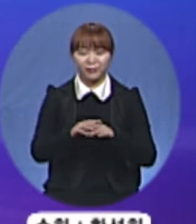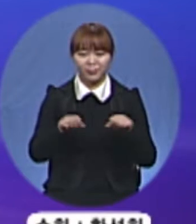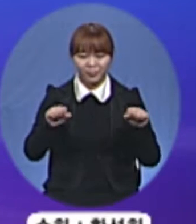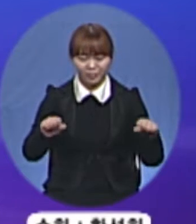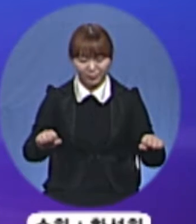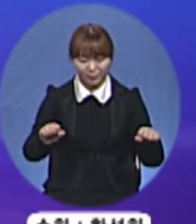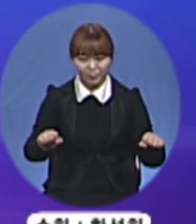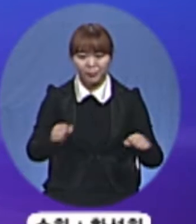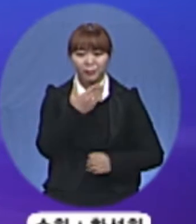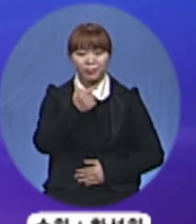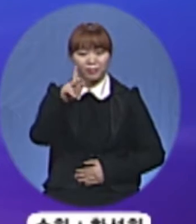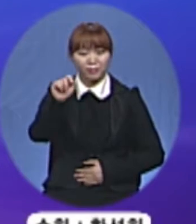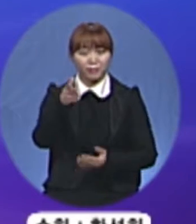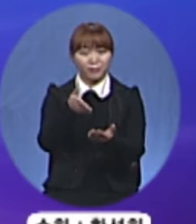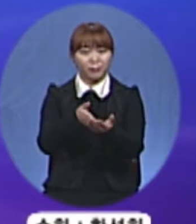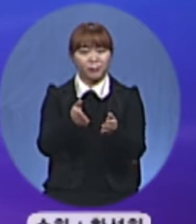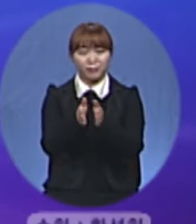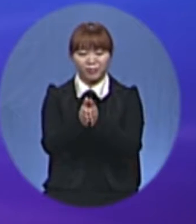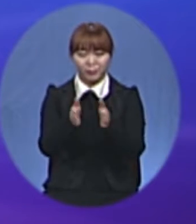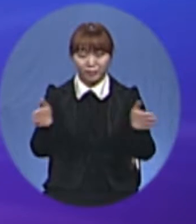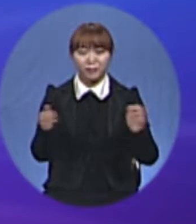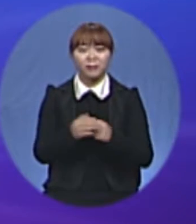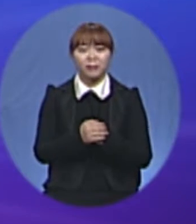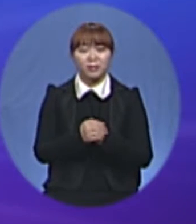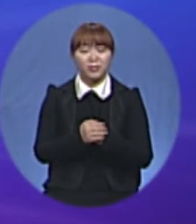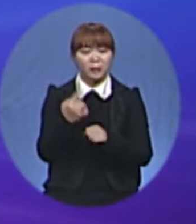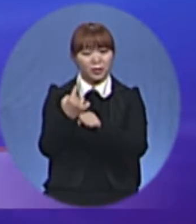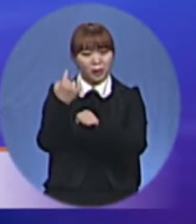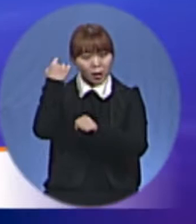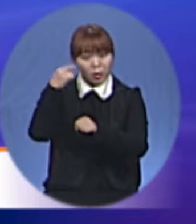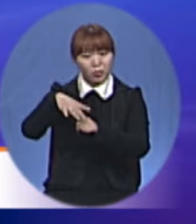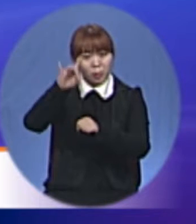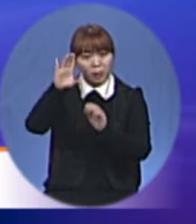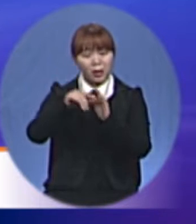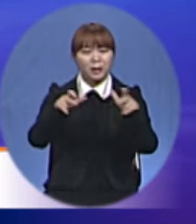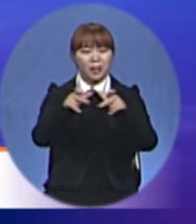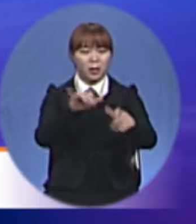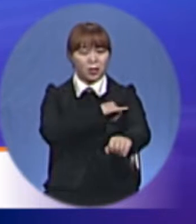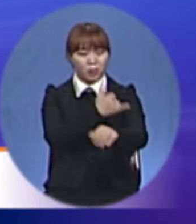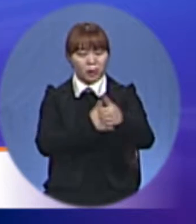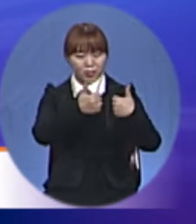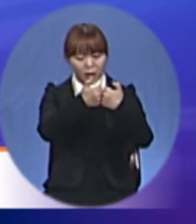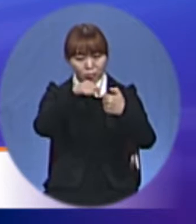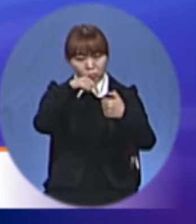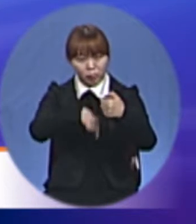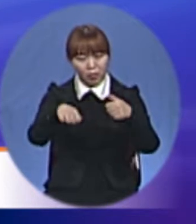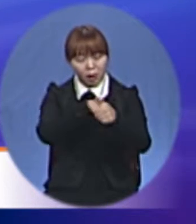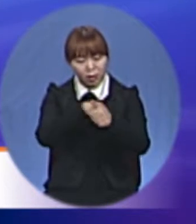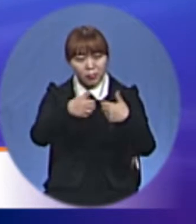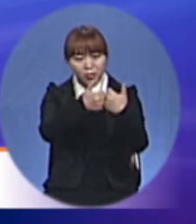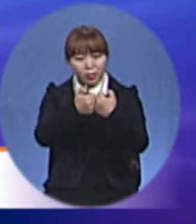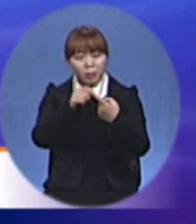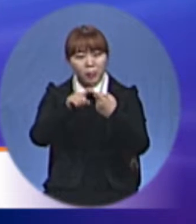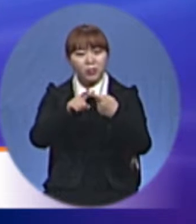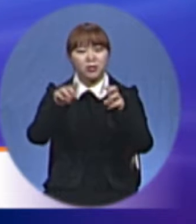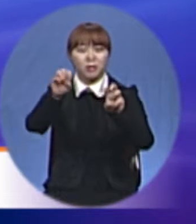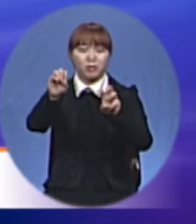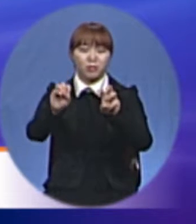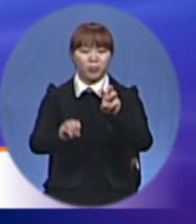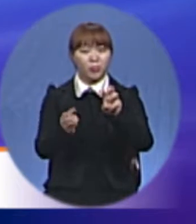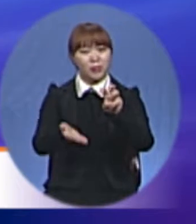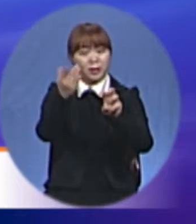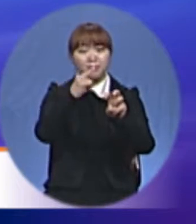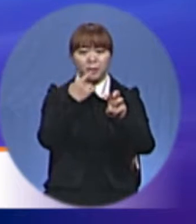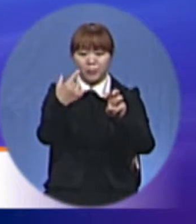시청자 여러분 안녕하십니까. 복지TV 뉴스입니다. 지난해 상반기 장애인 인권 상담 중 학대 상담이 무려 30%